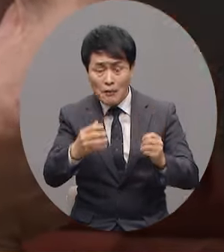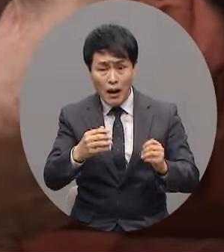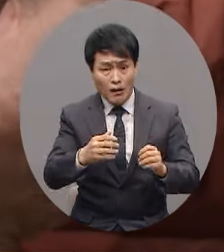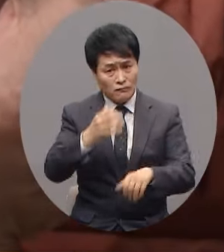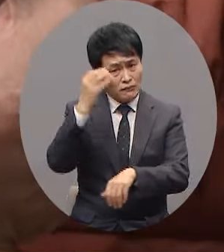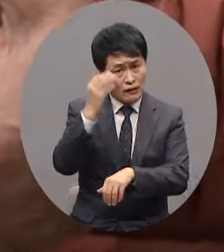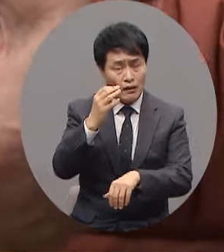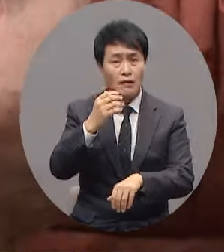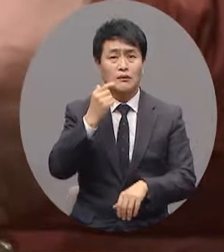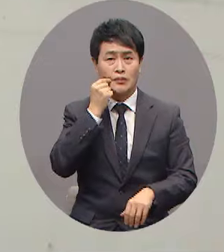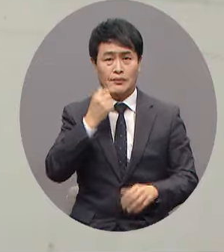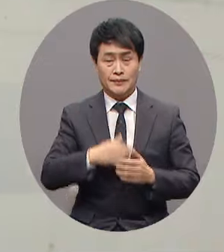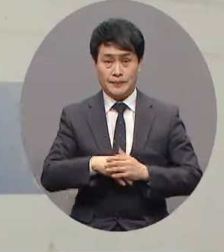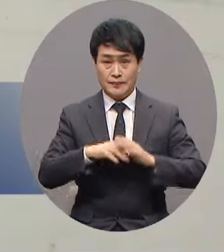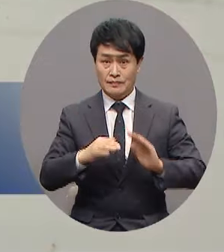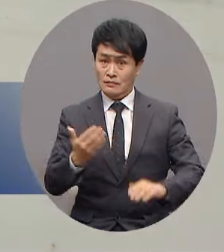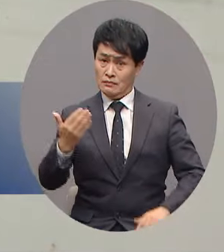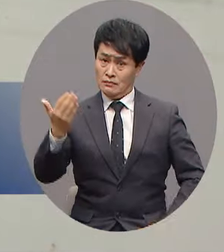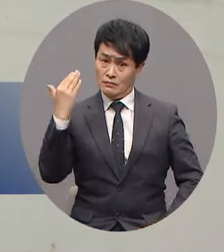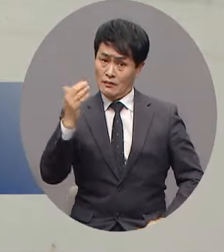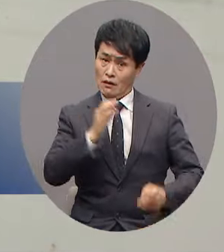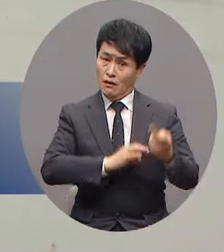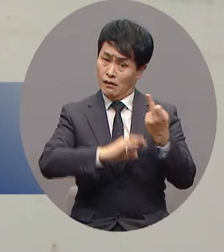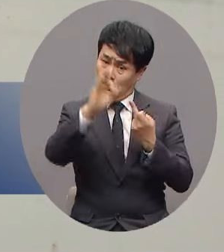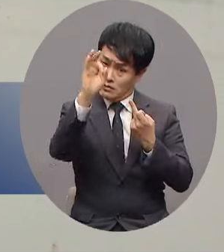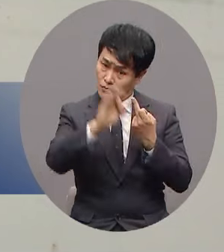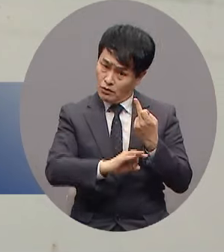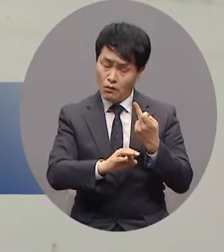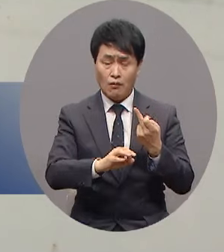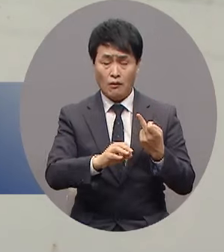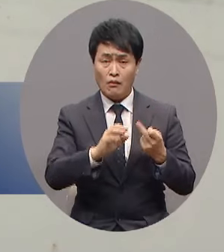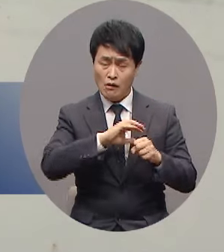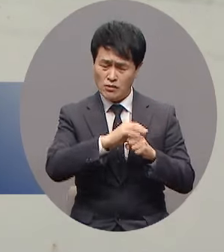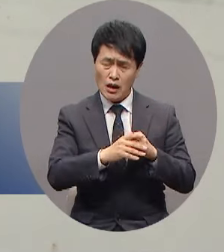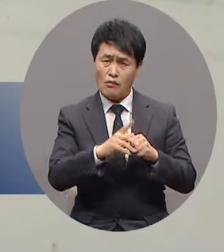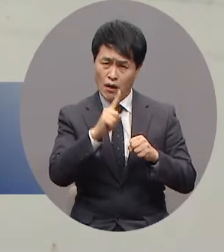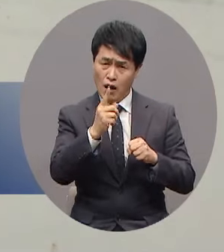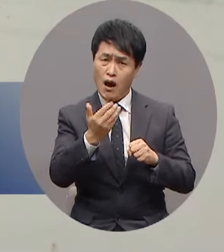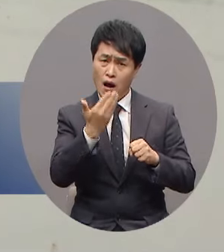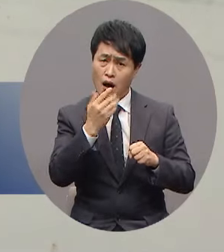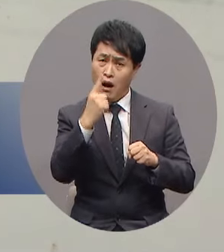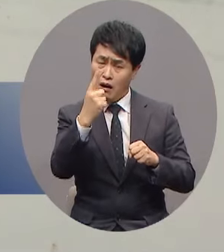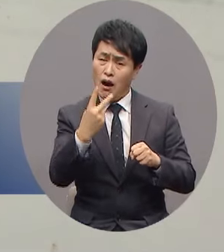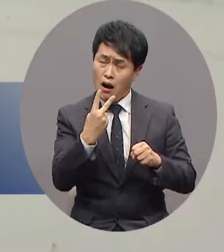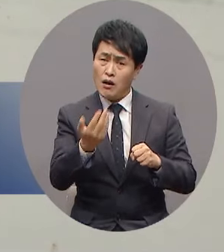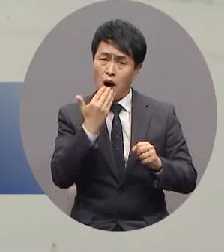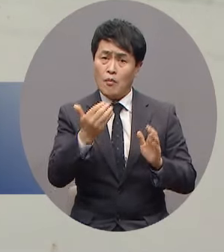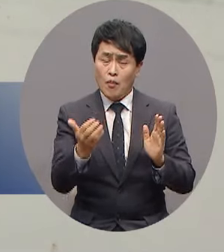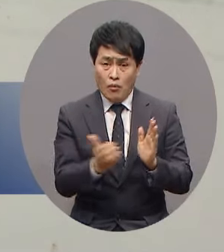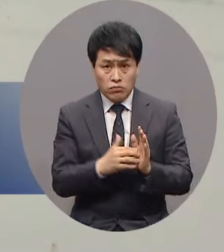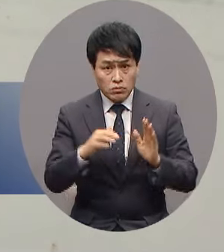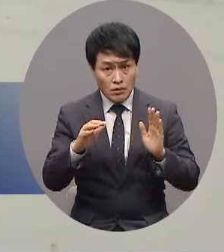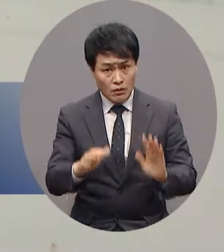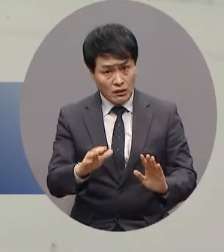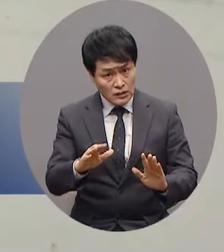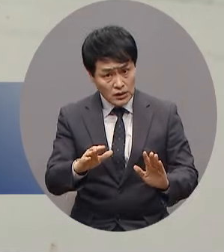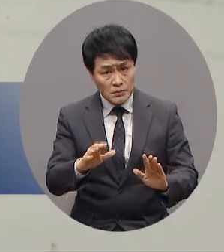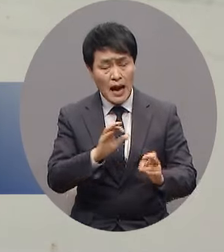담지는 못합니다. 전에는 아침 저녁 하나씩 먹었어요. 제가 사과를 엄청 좋아하기 때문에. 그런데 지금은